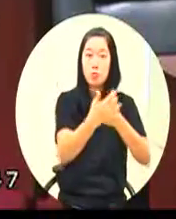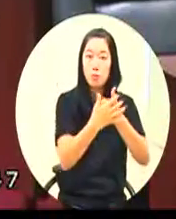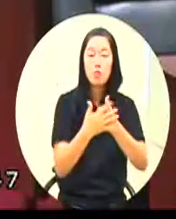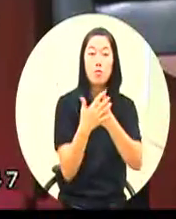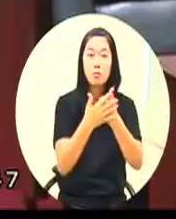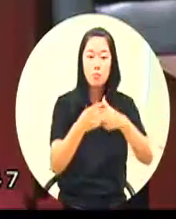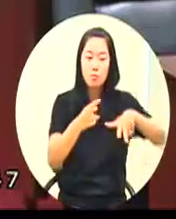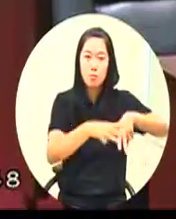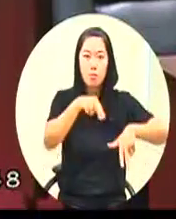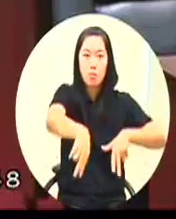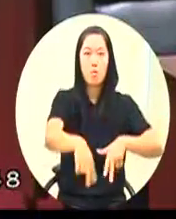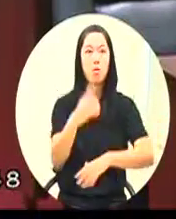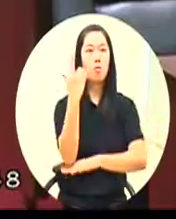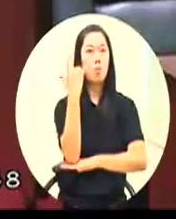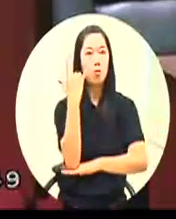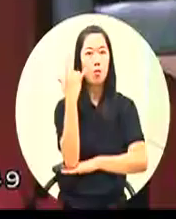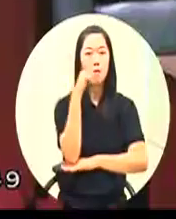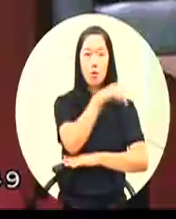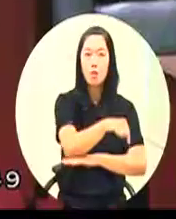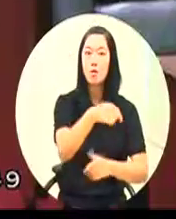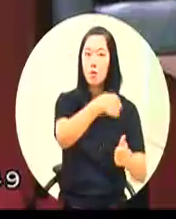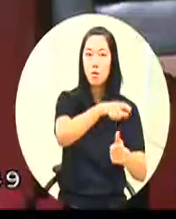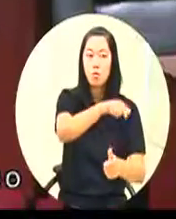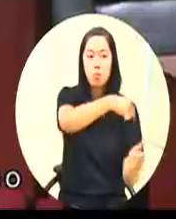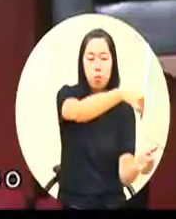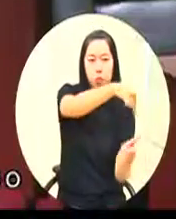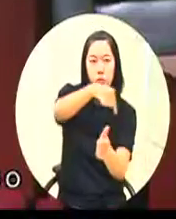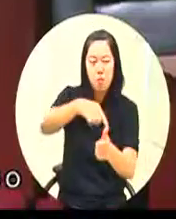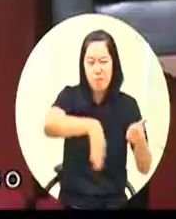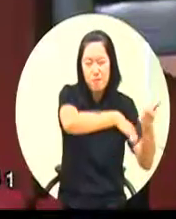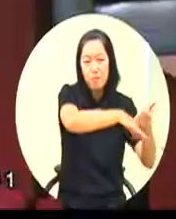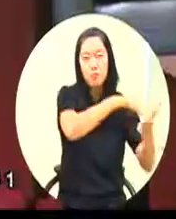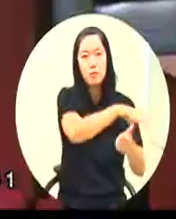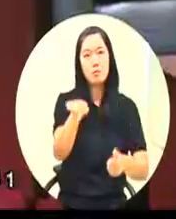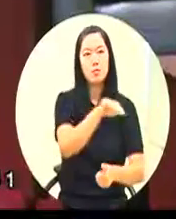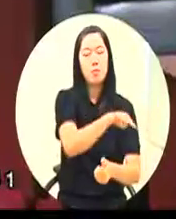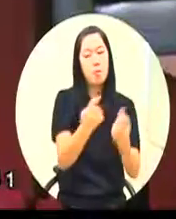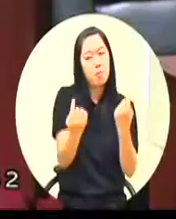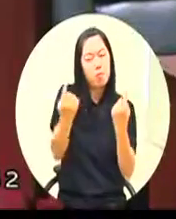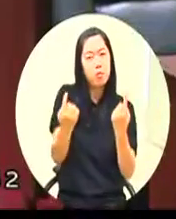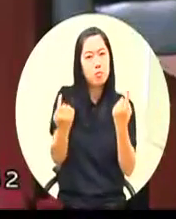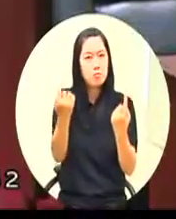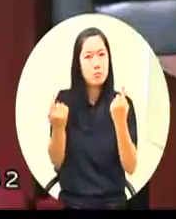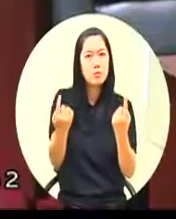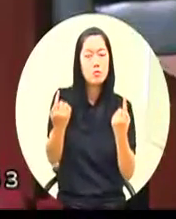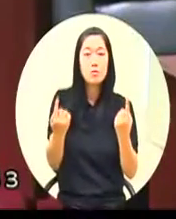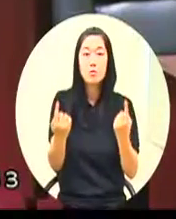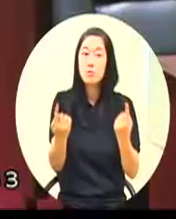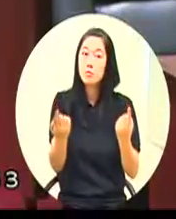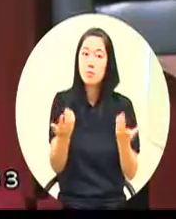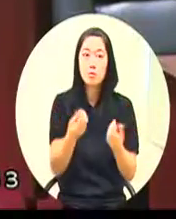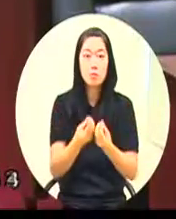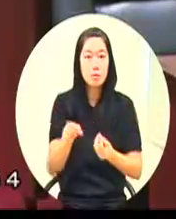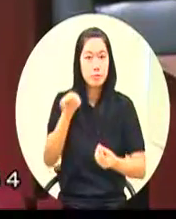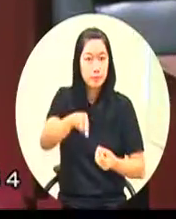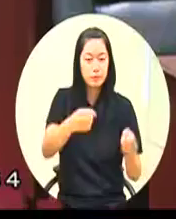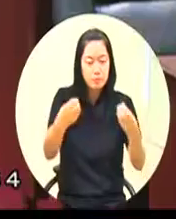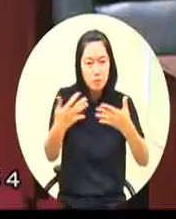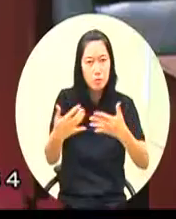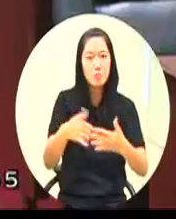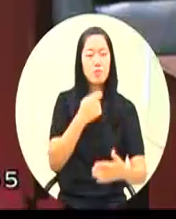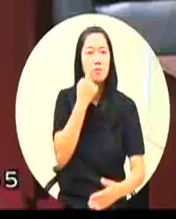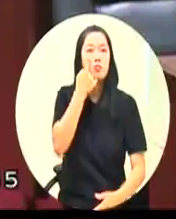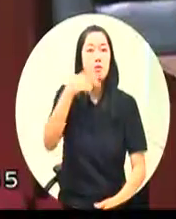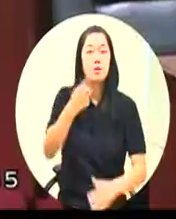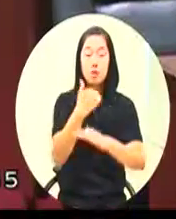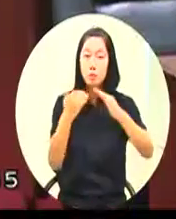在那里，那个作用可能是不太一样，或者我们应该怎么做来让这个议题能够真正去彰显到我